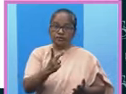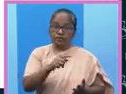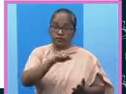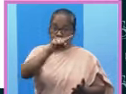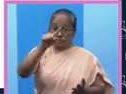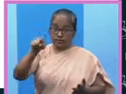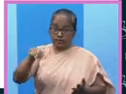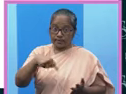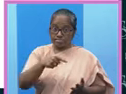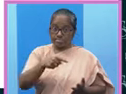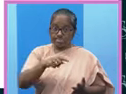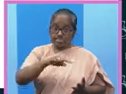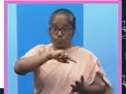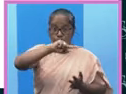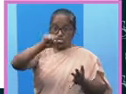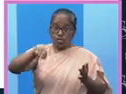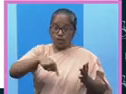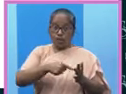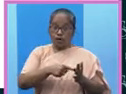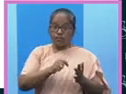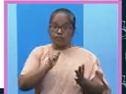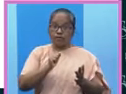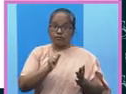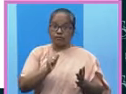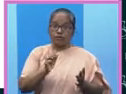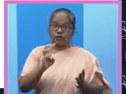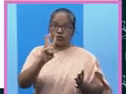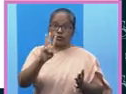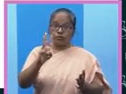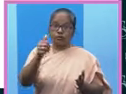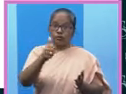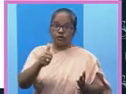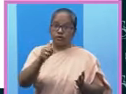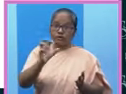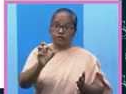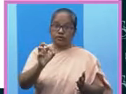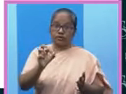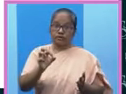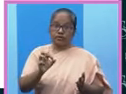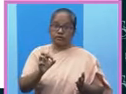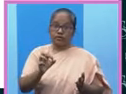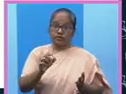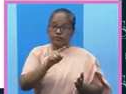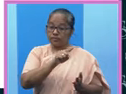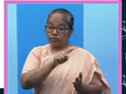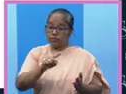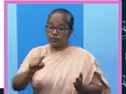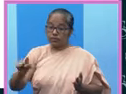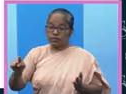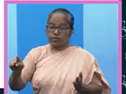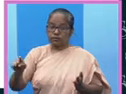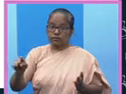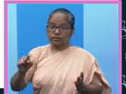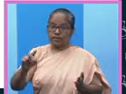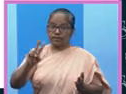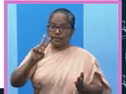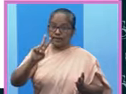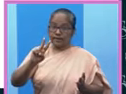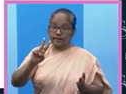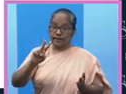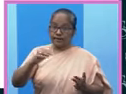வட்டம், இதனுடைய மொத்த கோணம் தெரியும் இல்லையா? இப்போ தான் பார்த்தோம் 360 டிகிரி என்று. இப்போ இந்த வட்டத்தை நான்